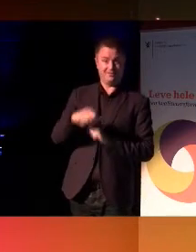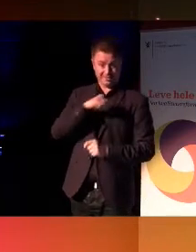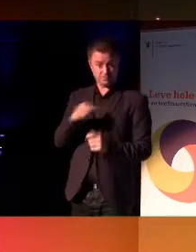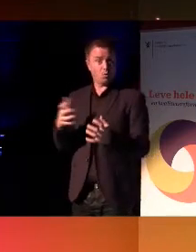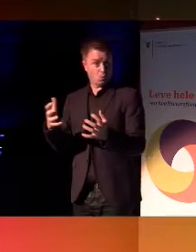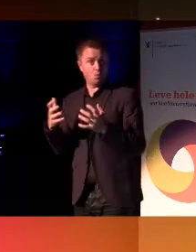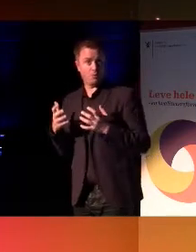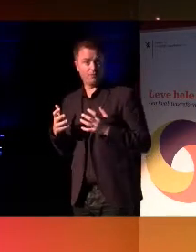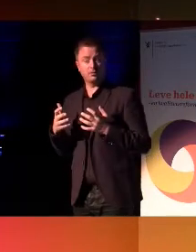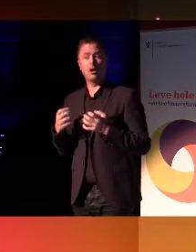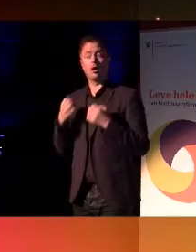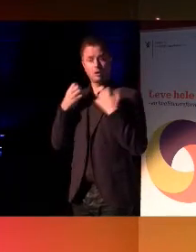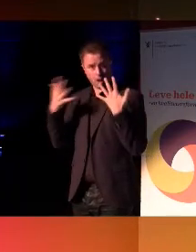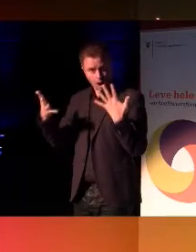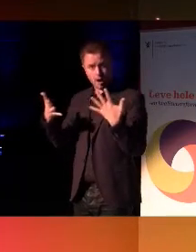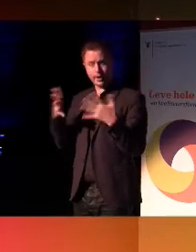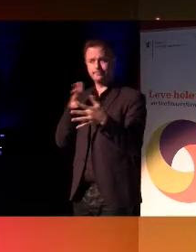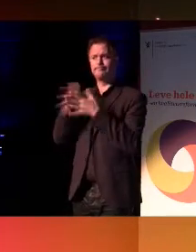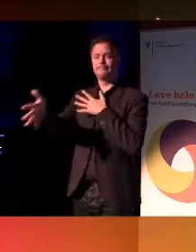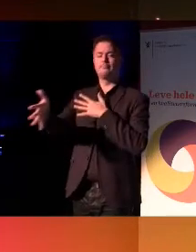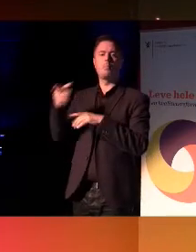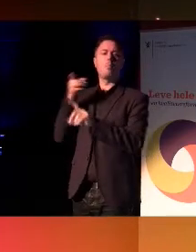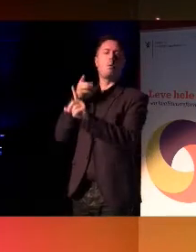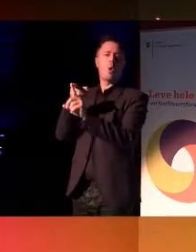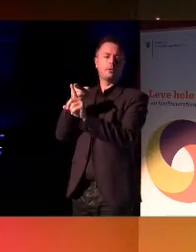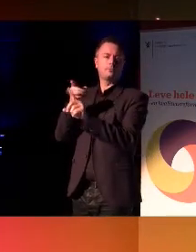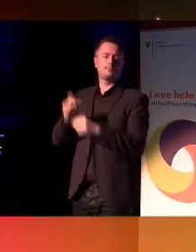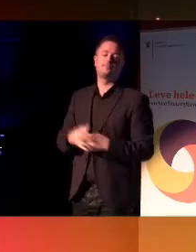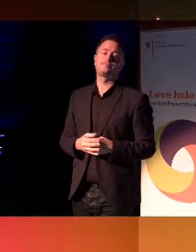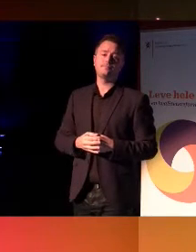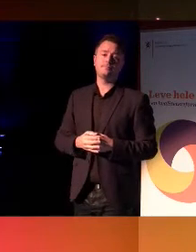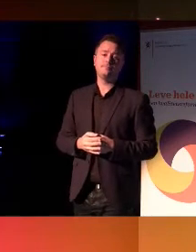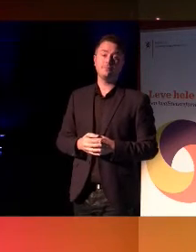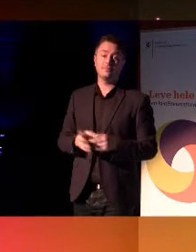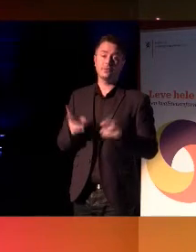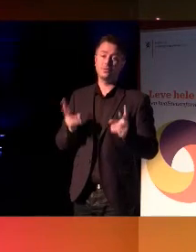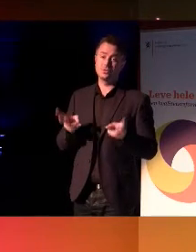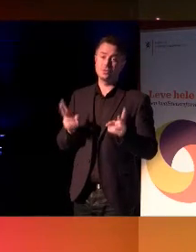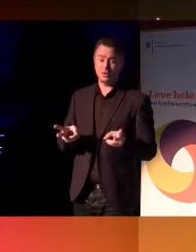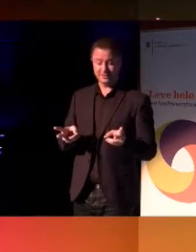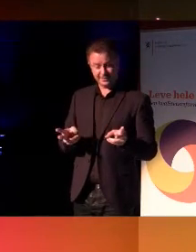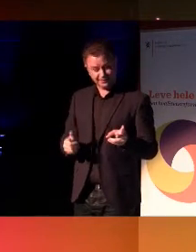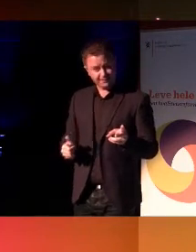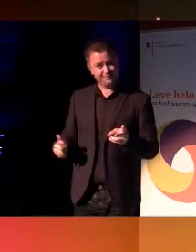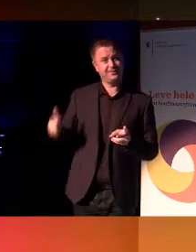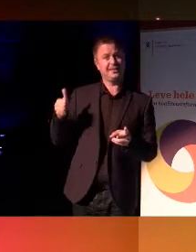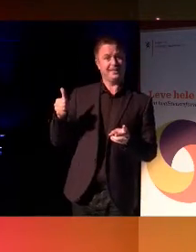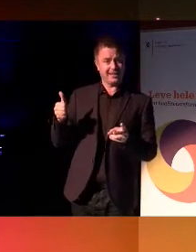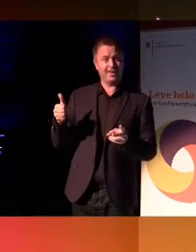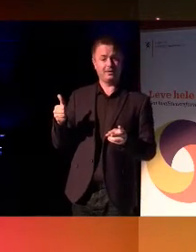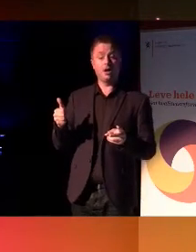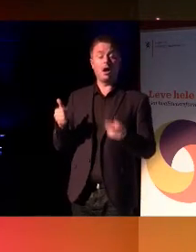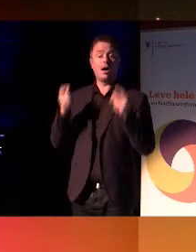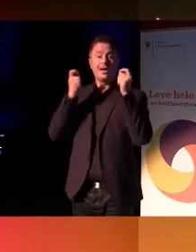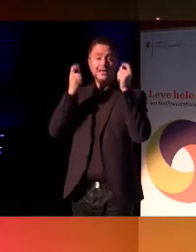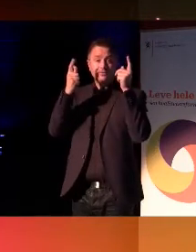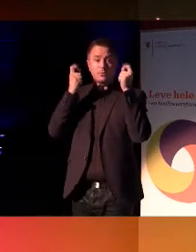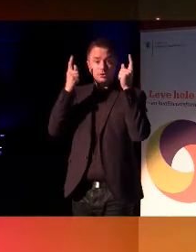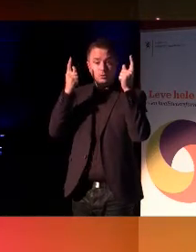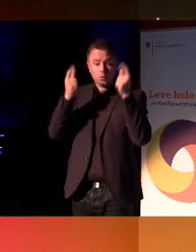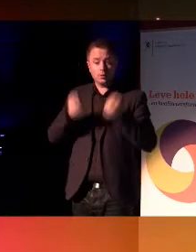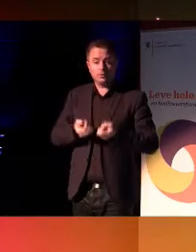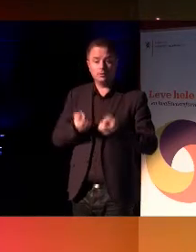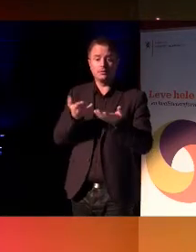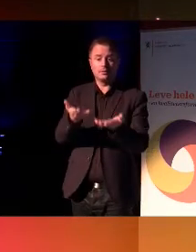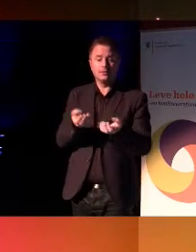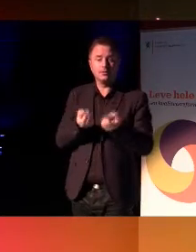nødvendig for å komme dit man skal. Og så er det selvfølgelig en viktig måte å levere informasjon til neste ledd som skal overta ansvaret